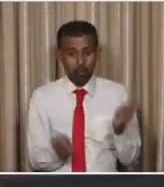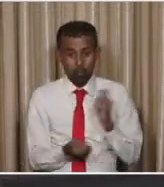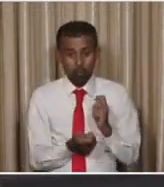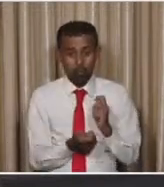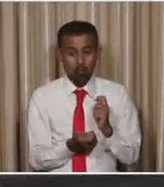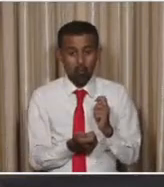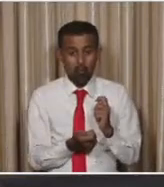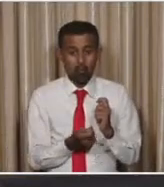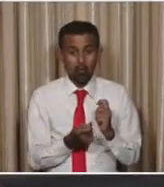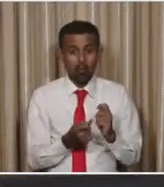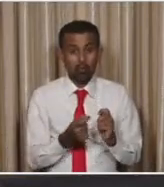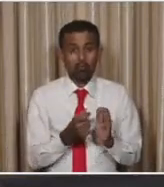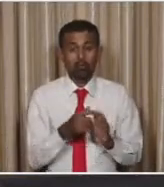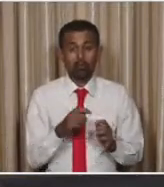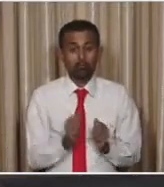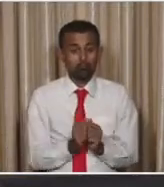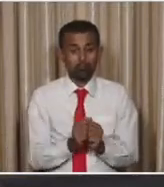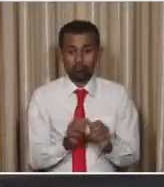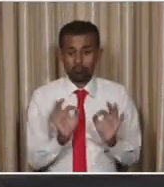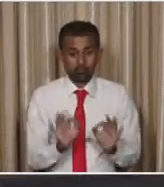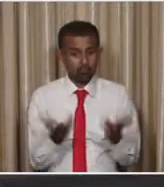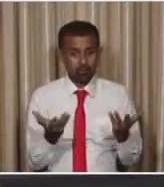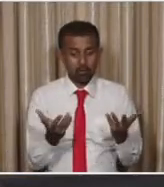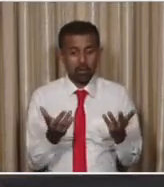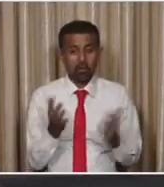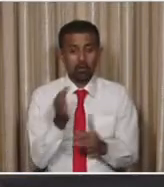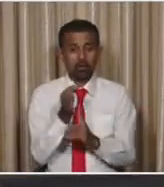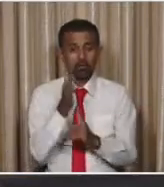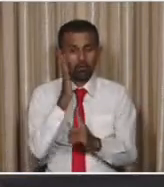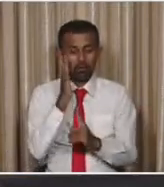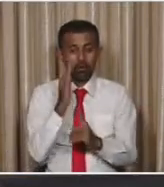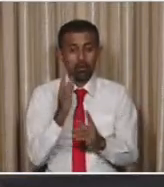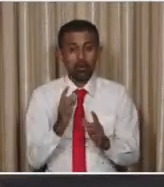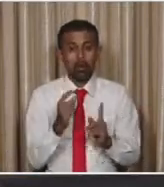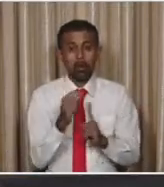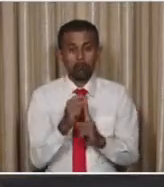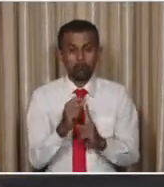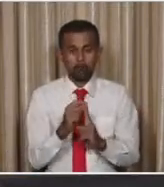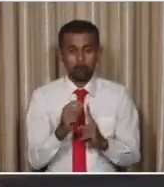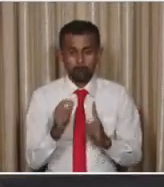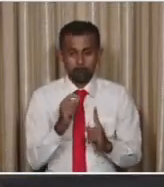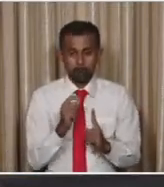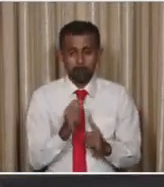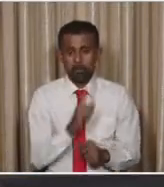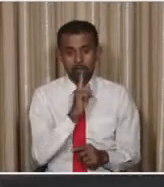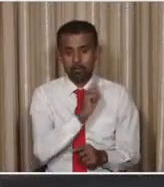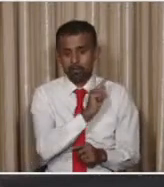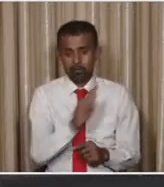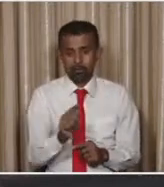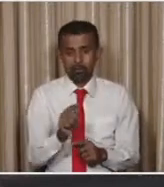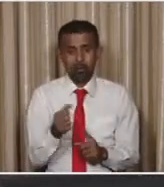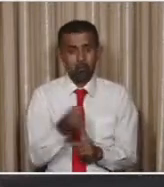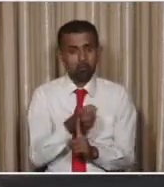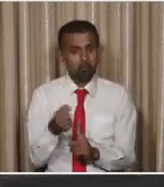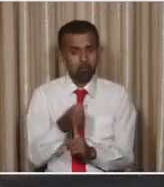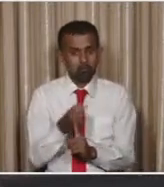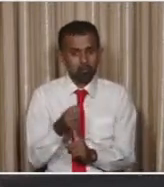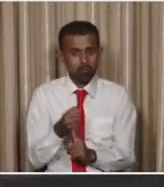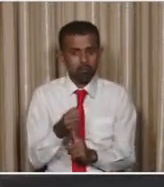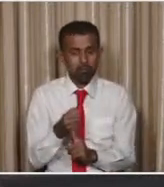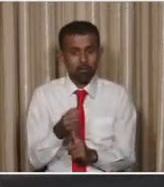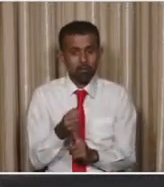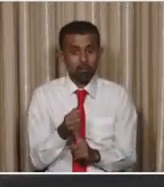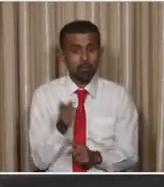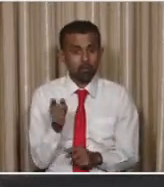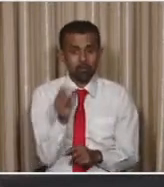vivade kriyaatmaka nokirima ඊළඟට විධායකයේ විසින් ව්‍යවස්ථාදායකට කරනු ලැබනු අහිතකර බලපෑම් හමුවේ